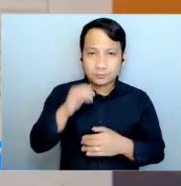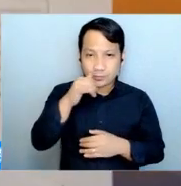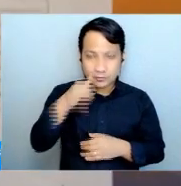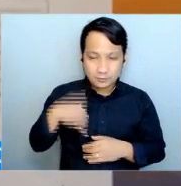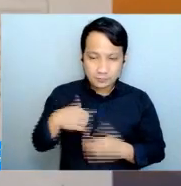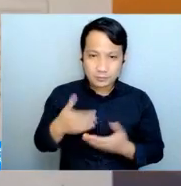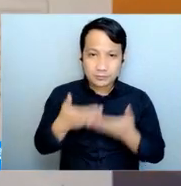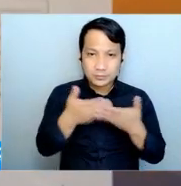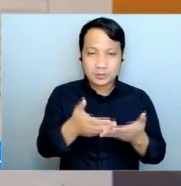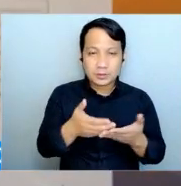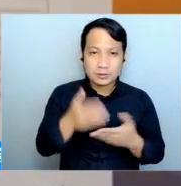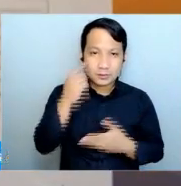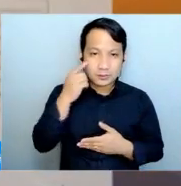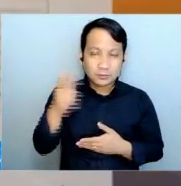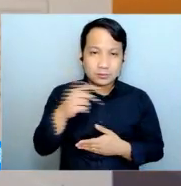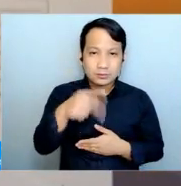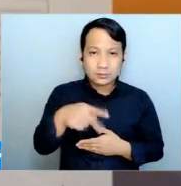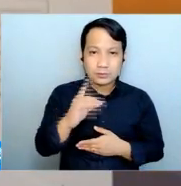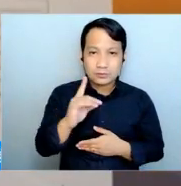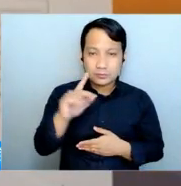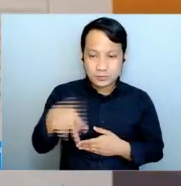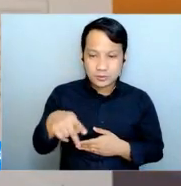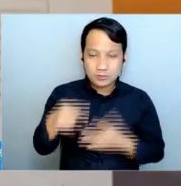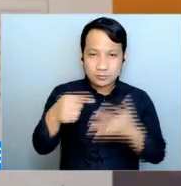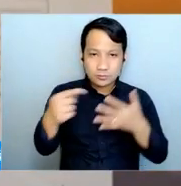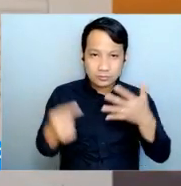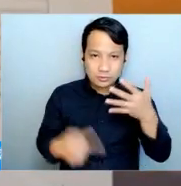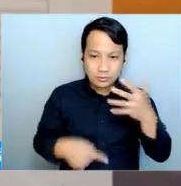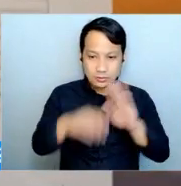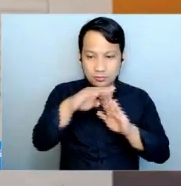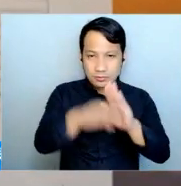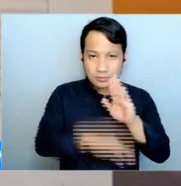Cusi faction ng PDP laban ng listahan ng mga opisyal na